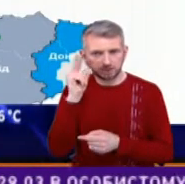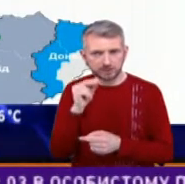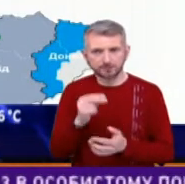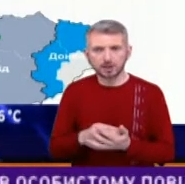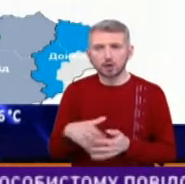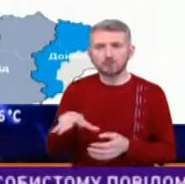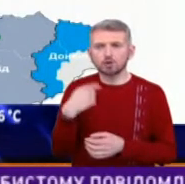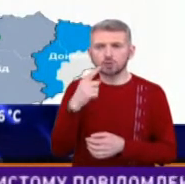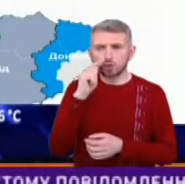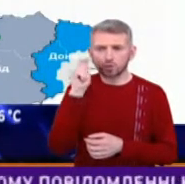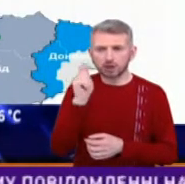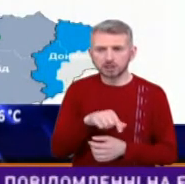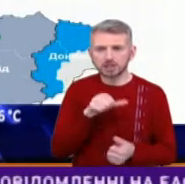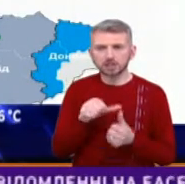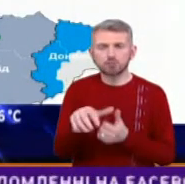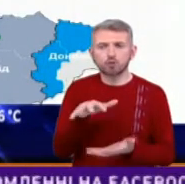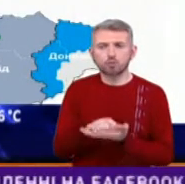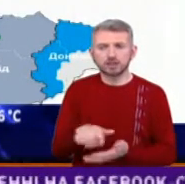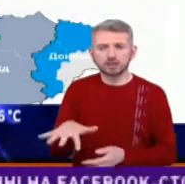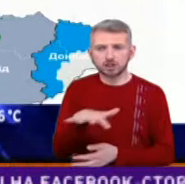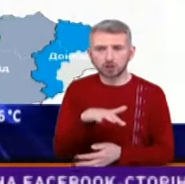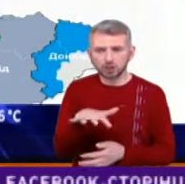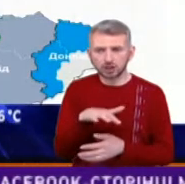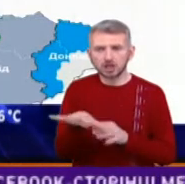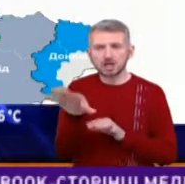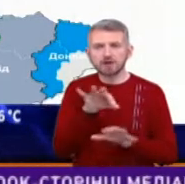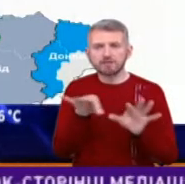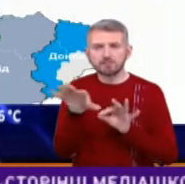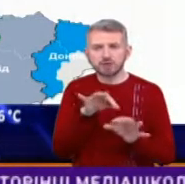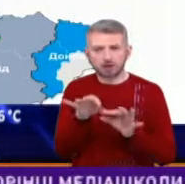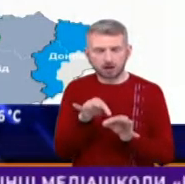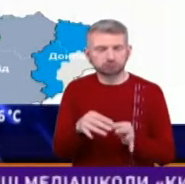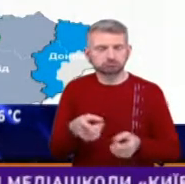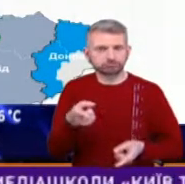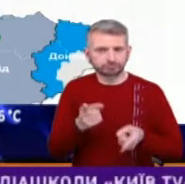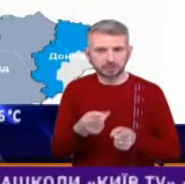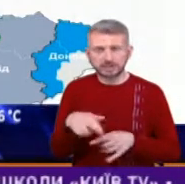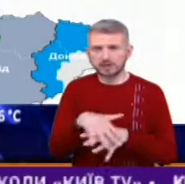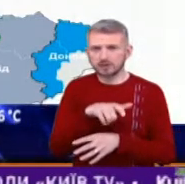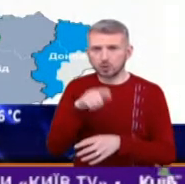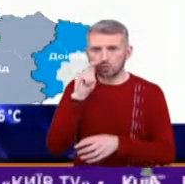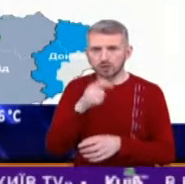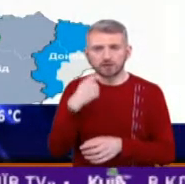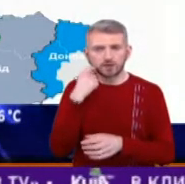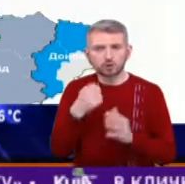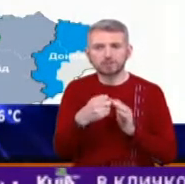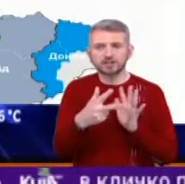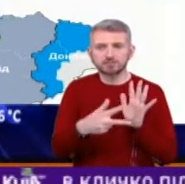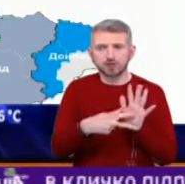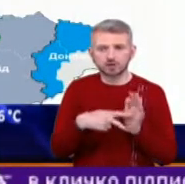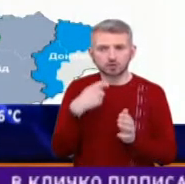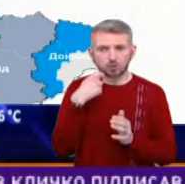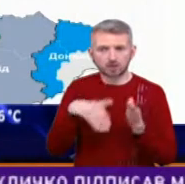респондентів у всіх областях України, крім окупованих територій. Вибірка репрезентативна для населення України віком від 18 років